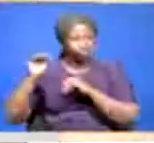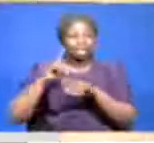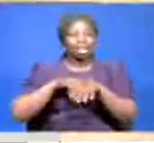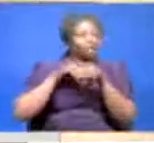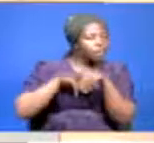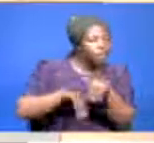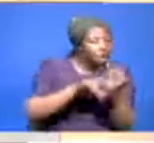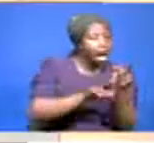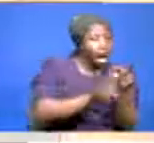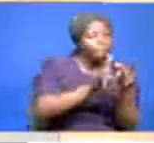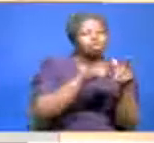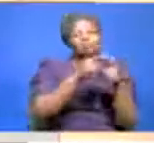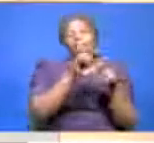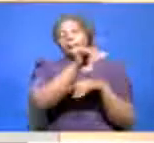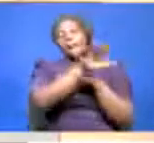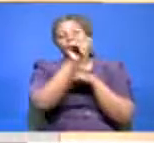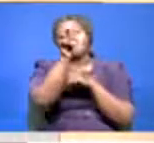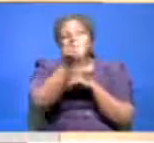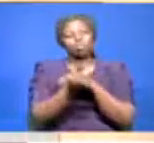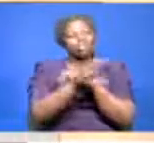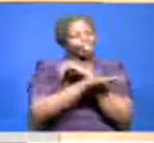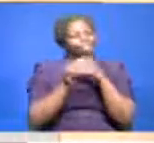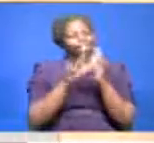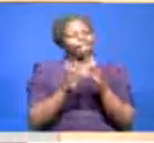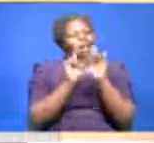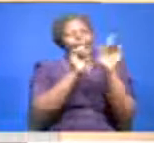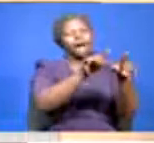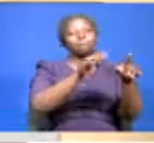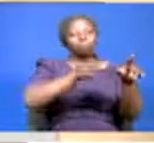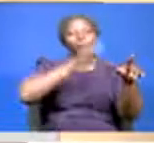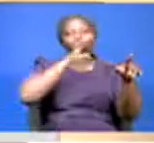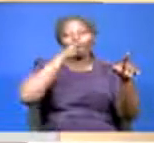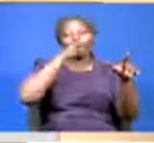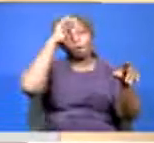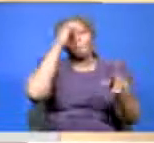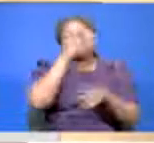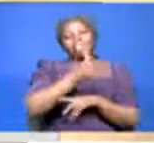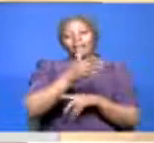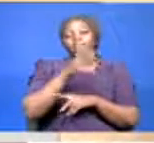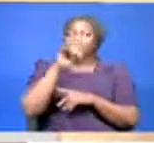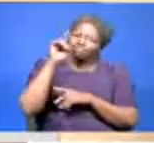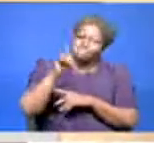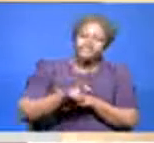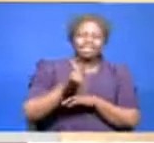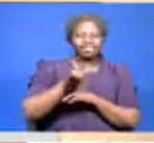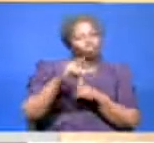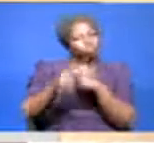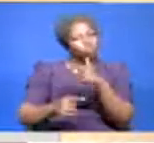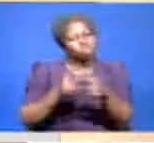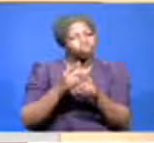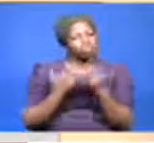pombe. Hatutakoma, tutaendelea mpaka tuone ya kwamba hii changamoto ambayo tuko nayo ya kutengeza hii